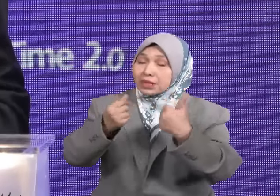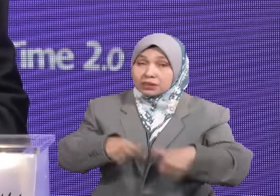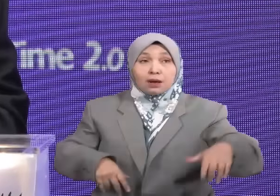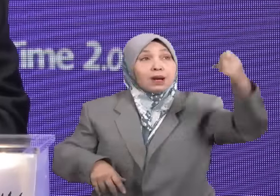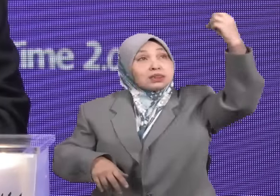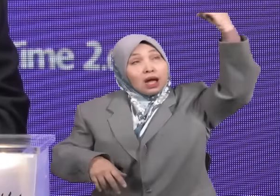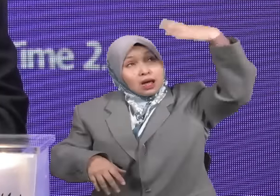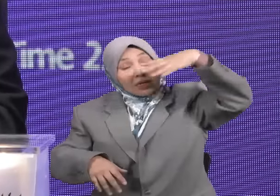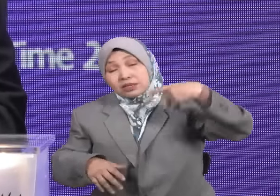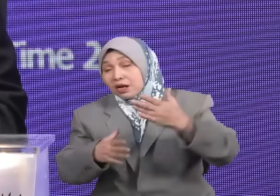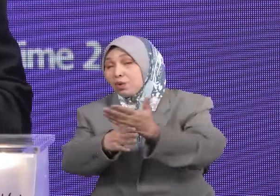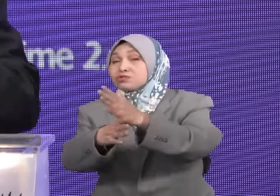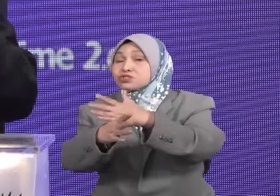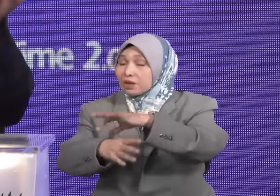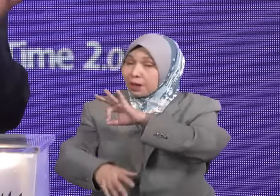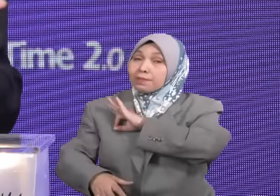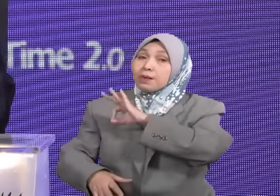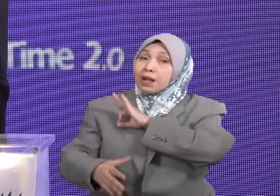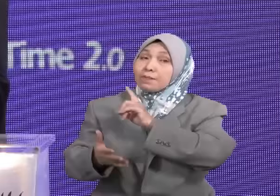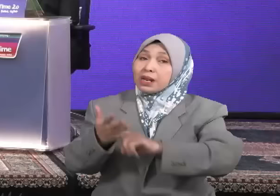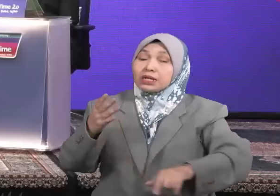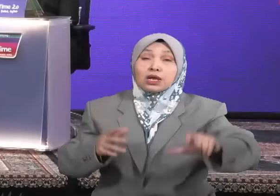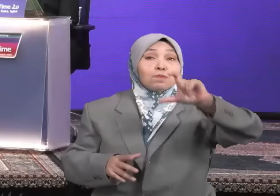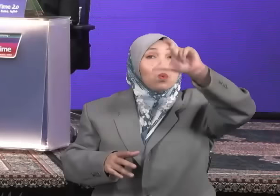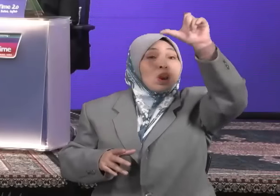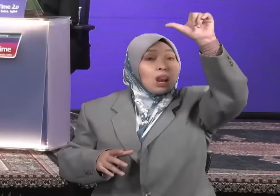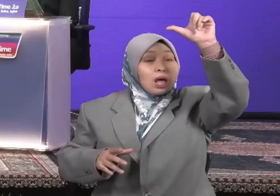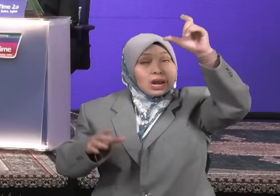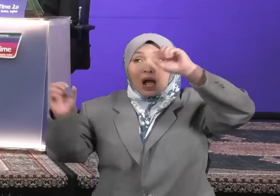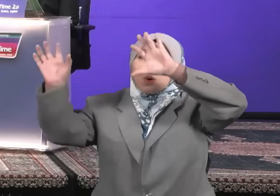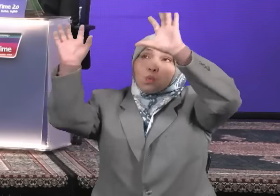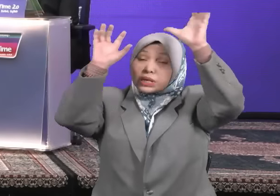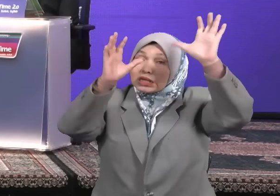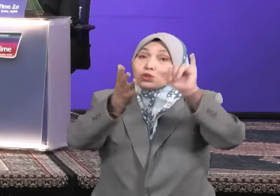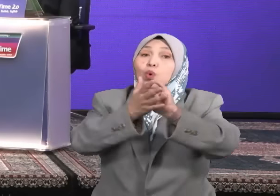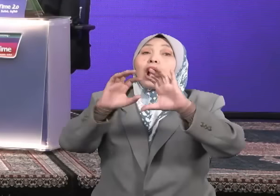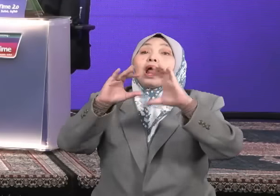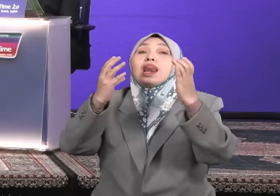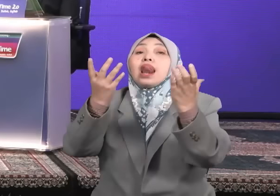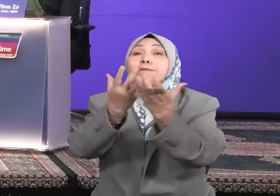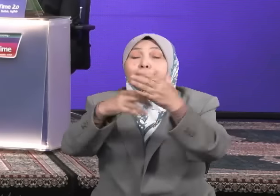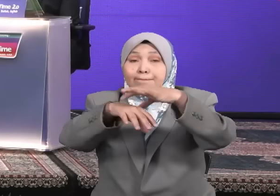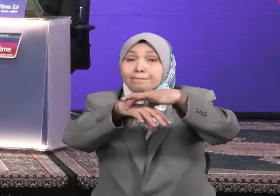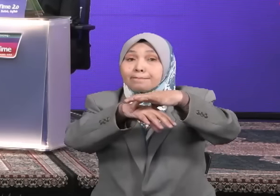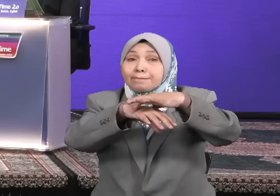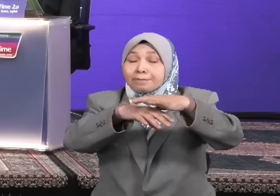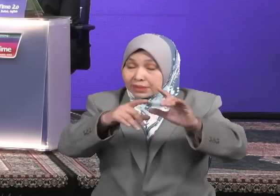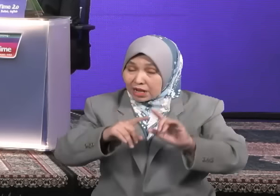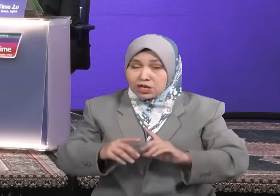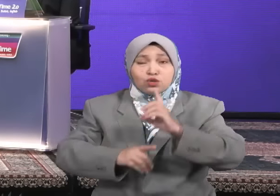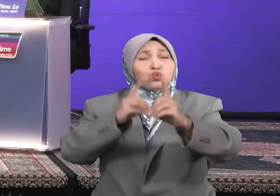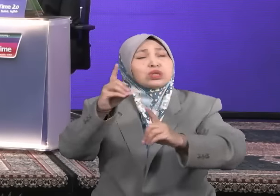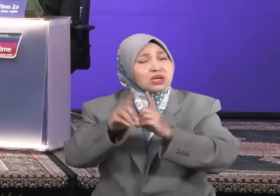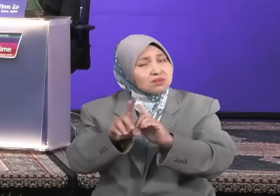kita kongsikan manfaatnya, apa lagi kita kongsi, bulan ke awan, itu alam. Alam. Dunia ini adalah sesuatu